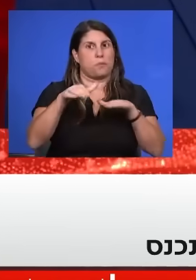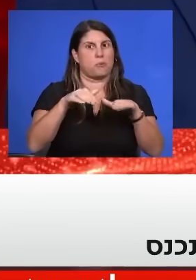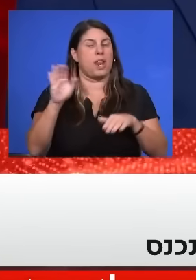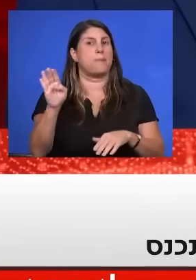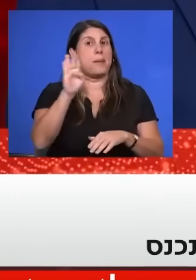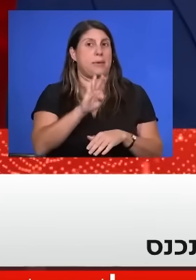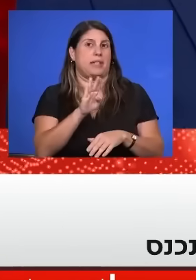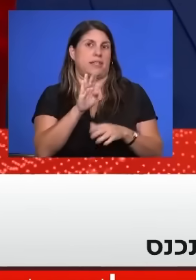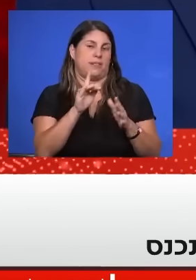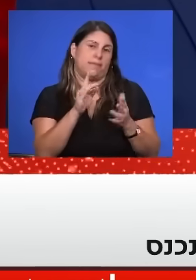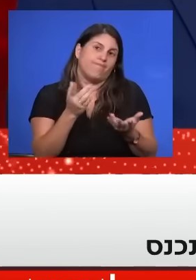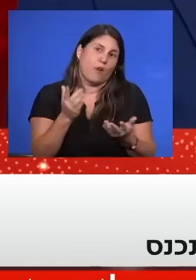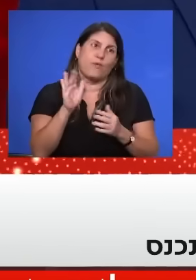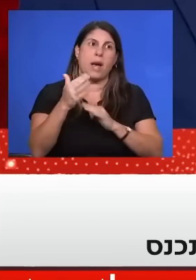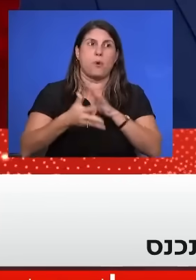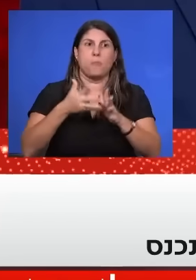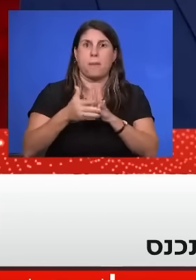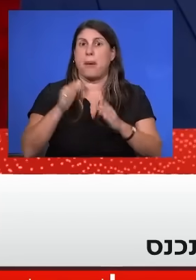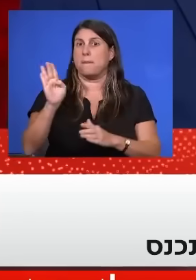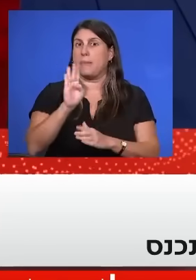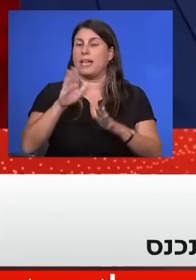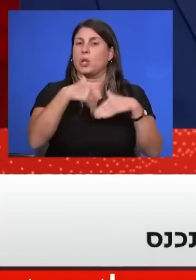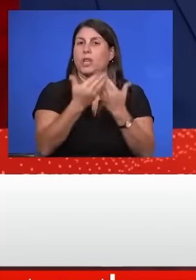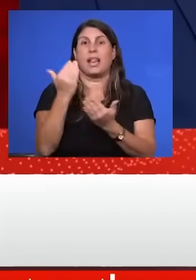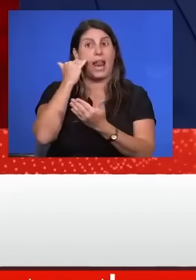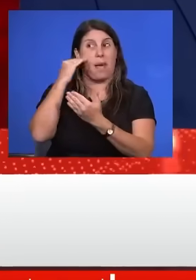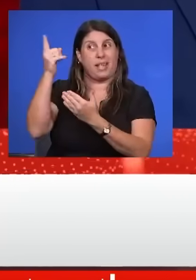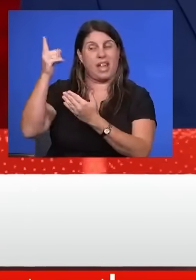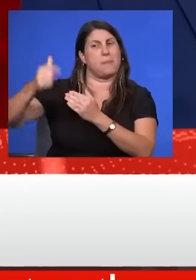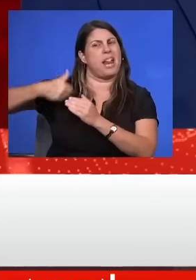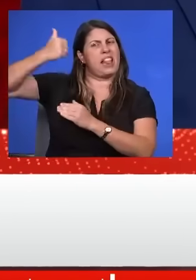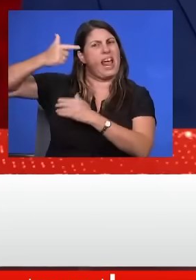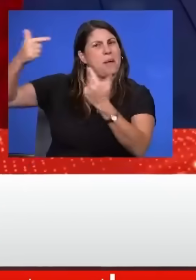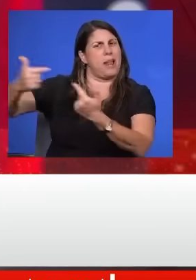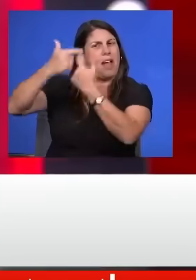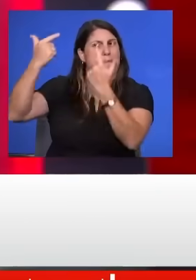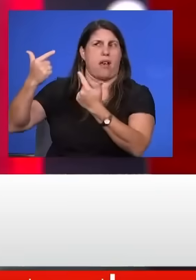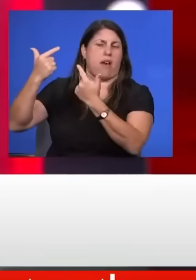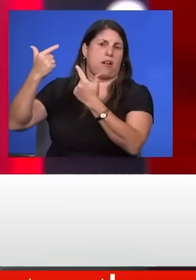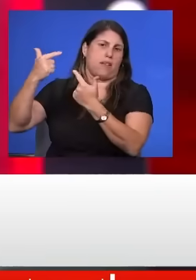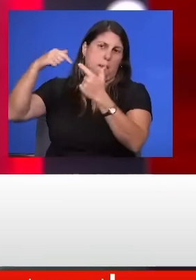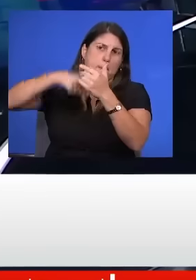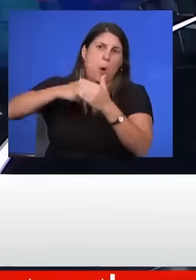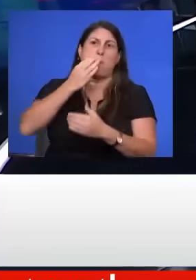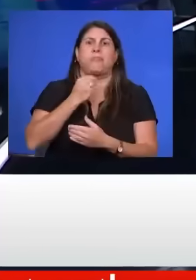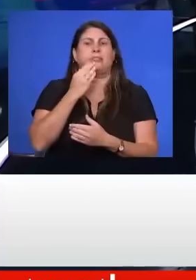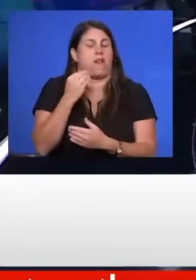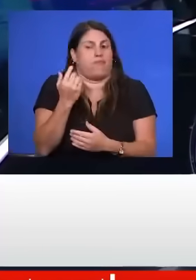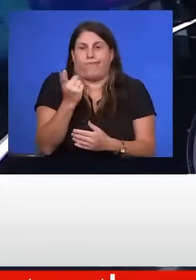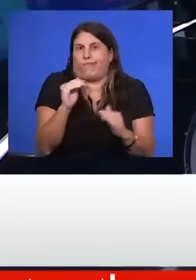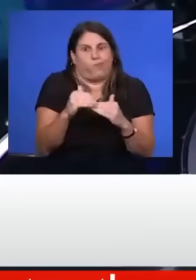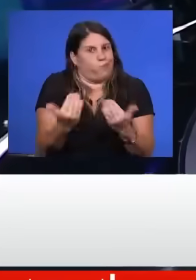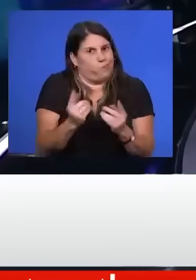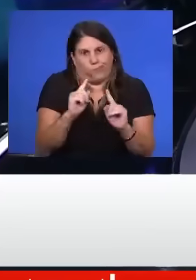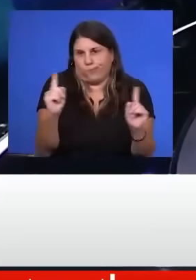והם אומרים, נתניהו נותן לאמריקאים לנהל את המלחמה כאן בישראל, זה לא יעלה על הדעת. אני מניח, מיכל, שאת